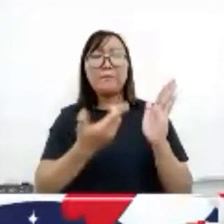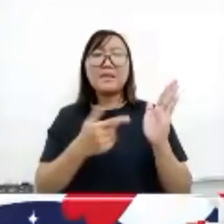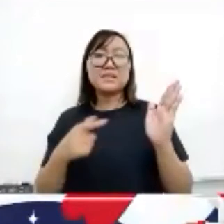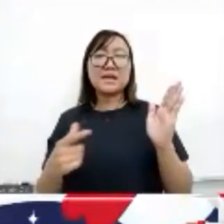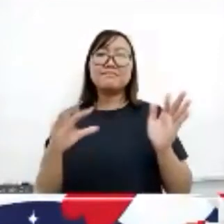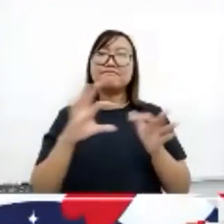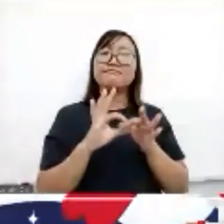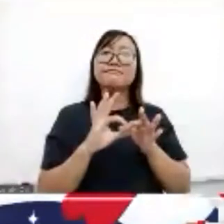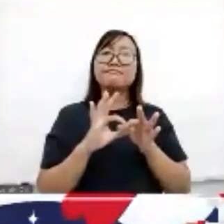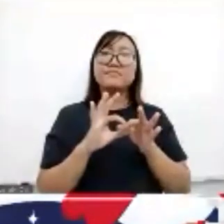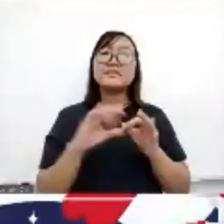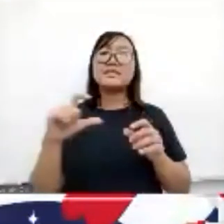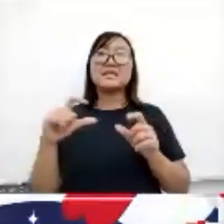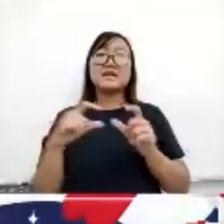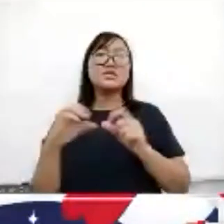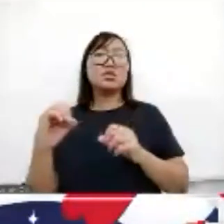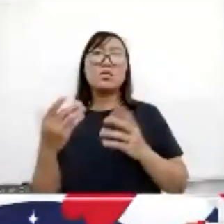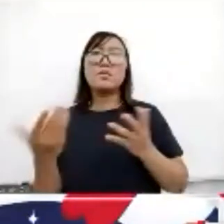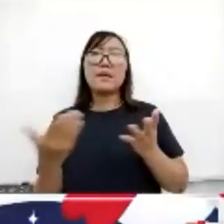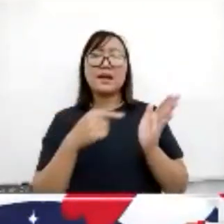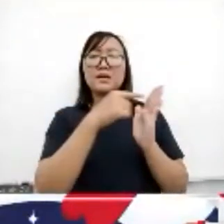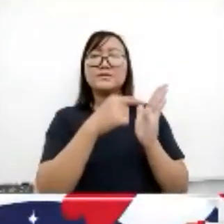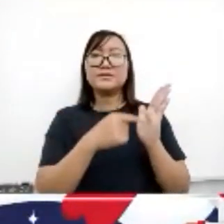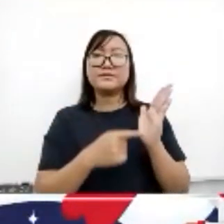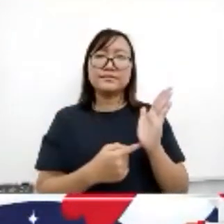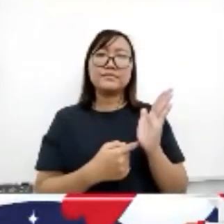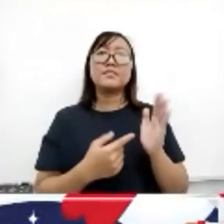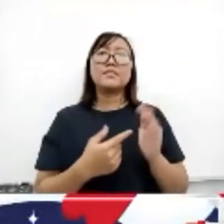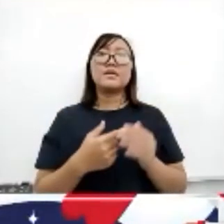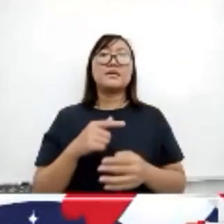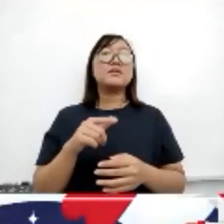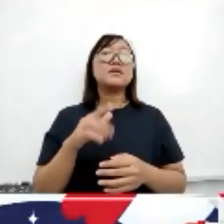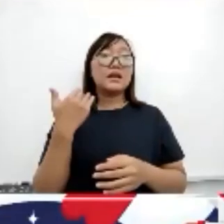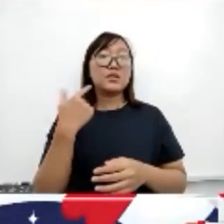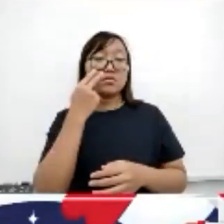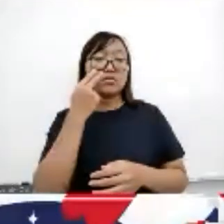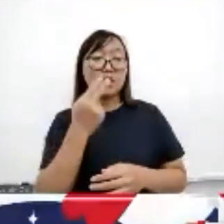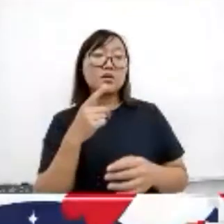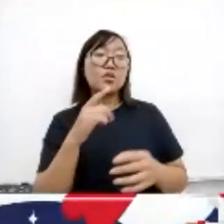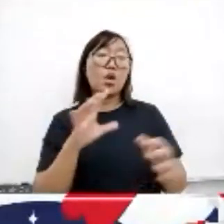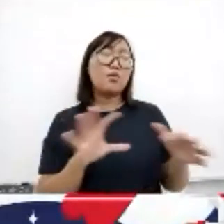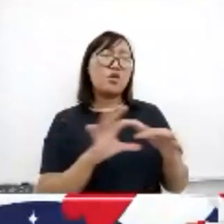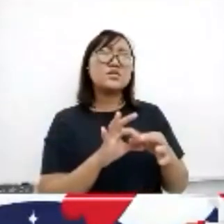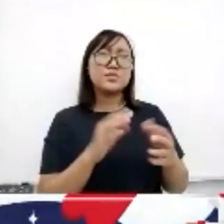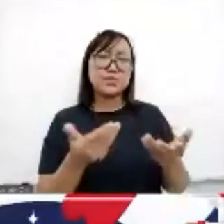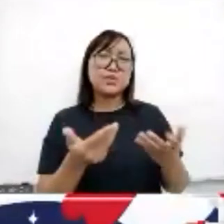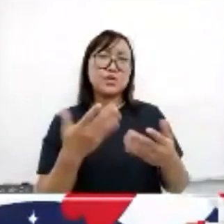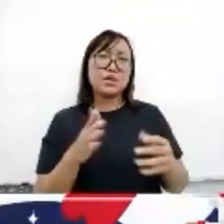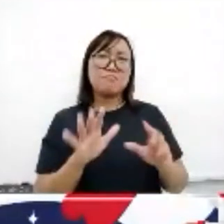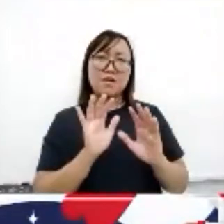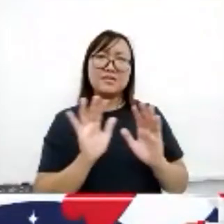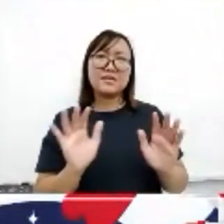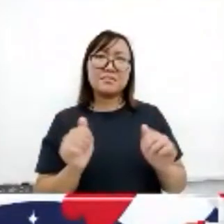sudah cukup kolaborasinya suka cukup banyak ya tadi ya oke nah saya perkenalkan dulu mungkin Pak Iwan